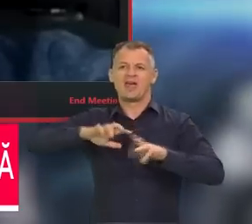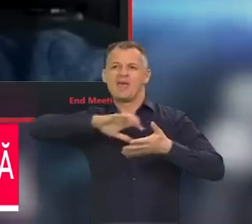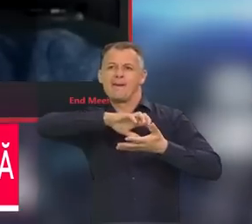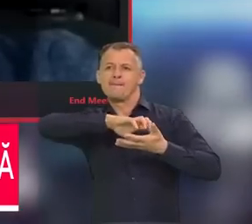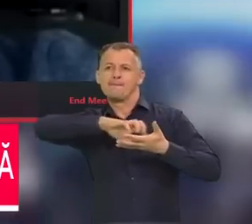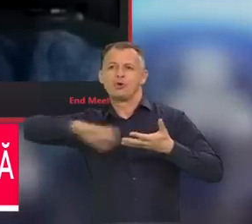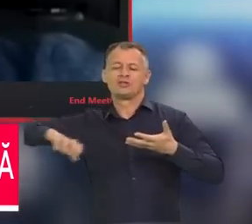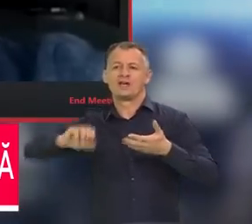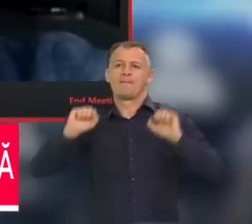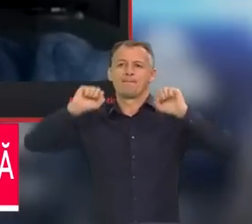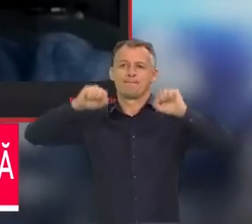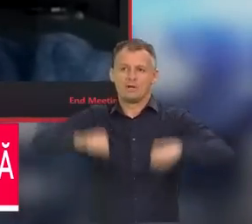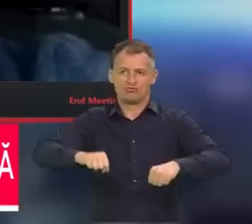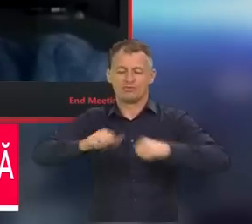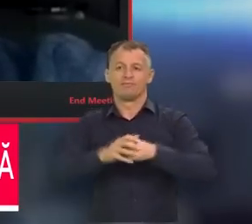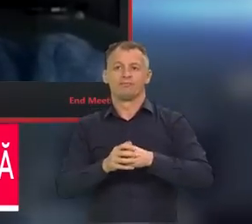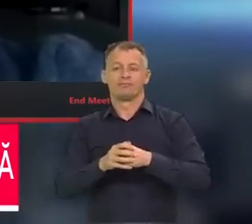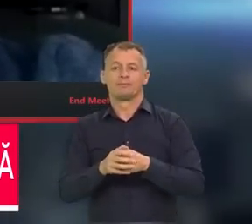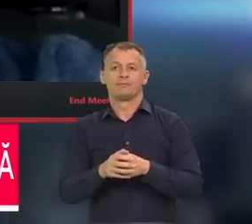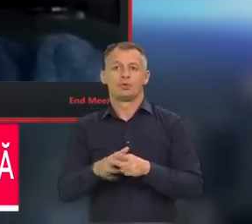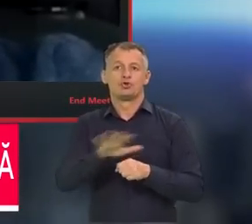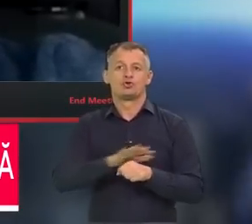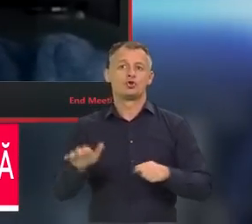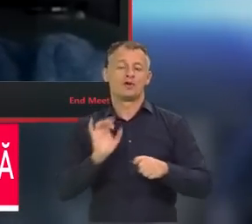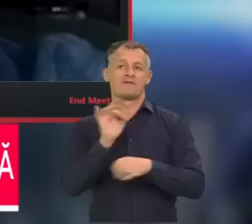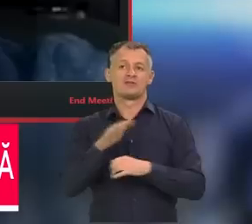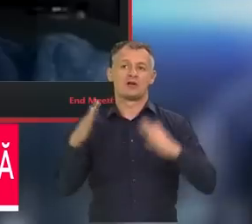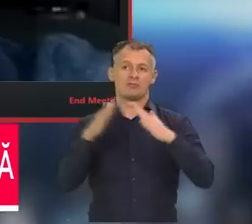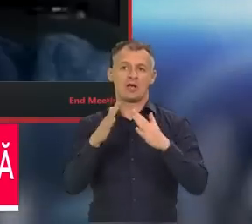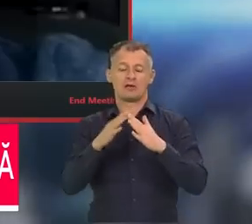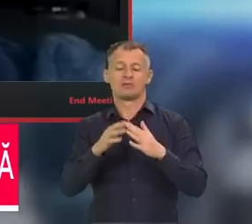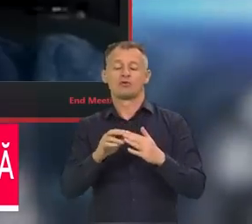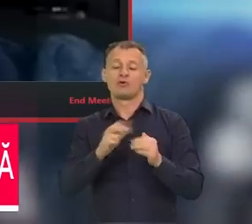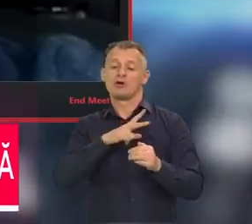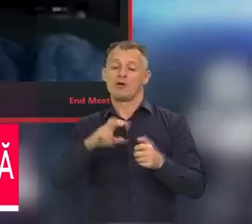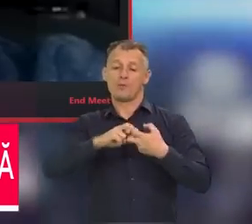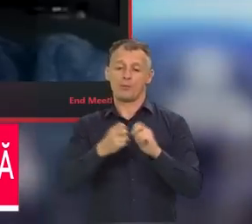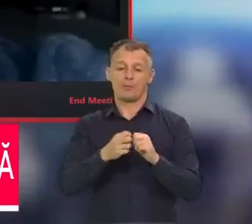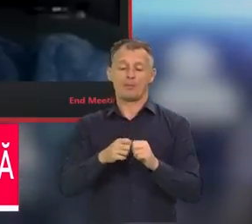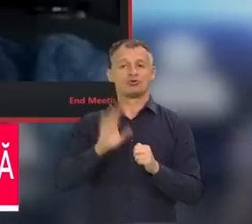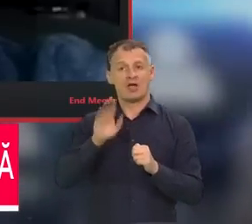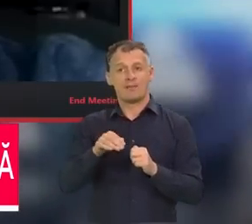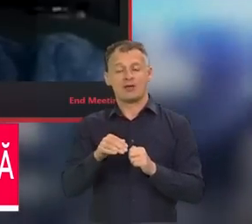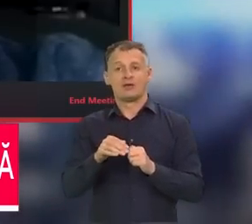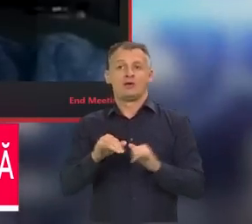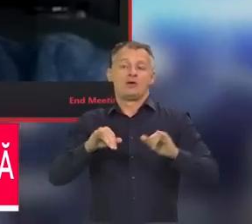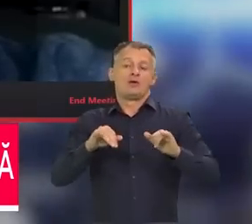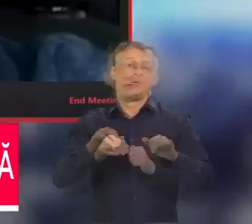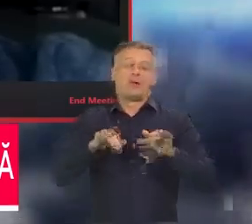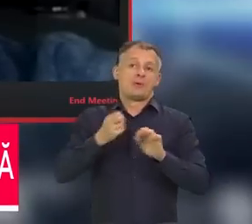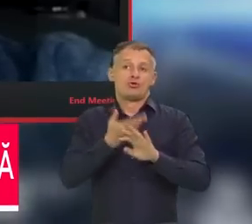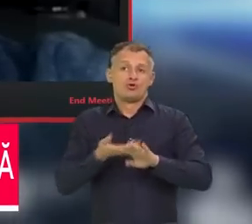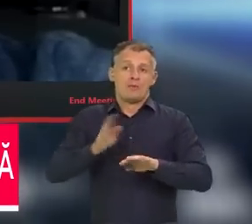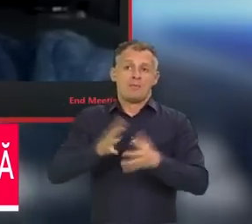supraimpozitarea băncilor, sectorul imobiliar va fi grav afectat și acest lucru va avea consecințe care se vor răsfrânge